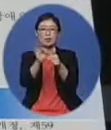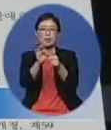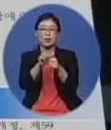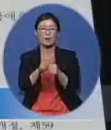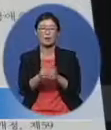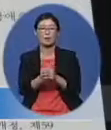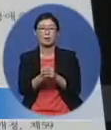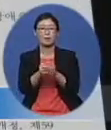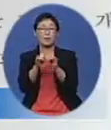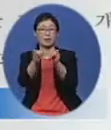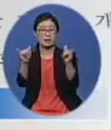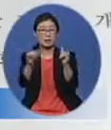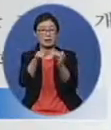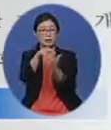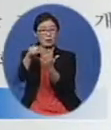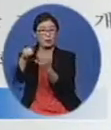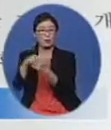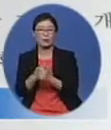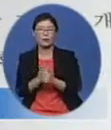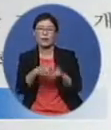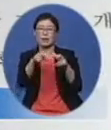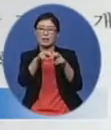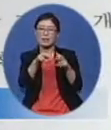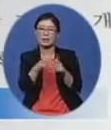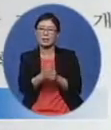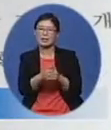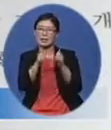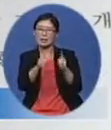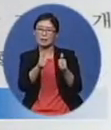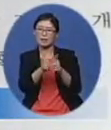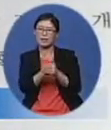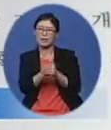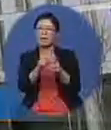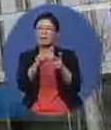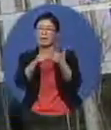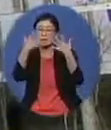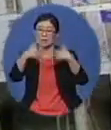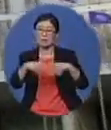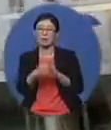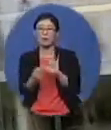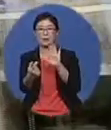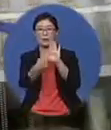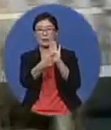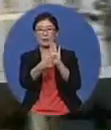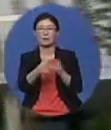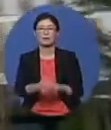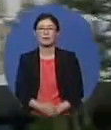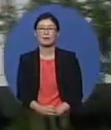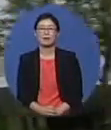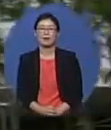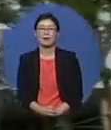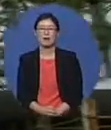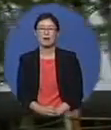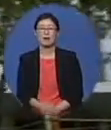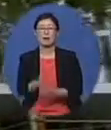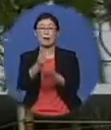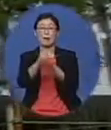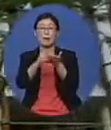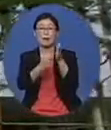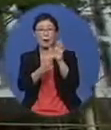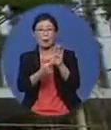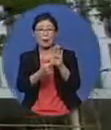수급자를 대상으로 장애 정도 심사에 관한 근거 조항을 신설할 계획입니다. 한편 복지부는 입법 예고 기간 중 국민의 의견을